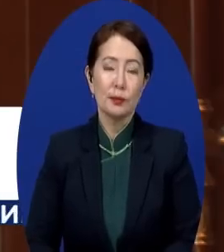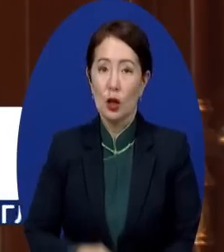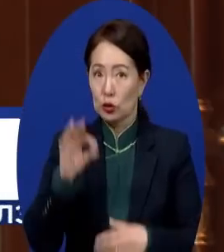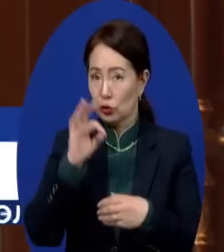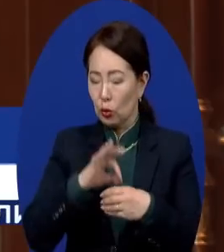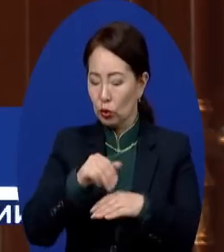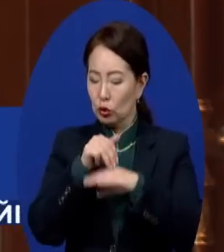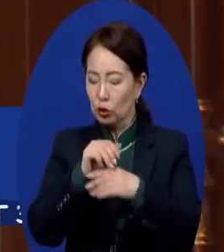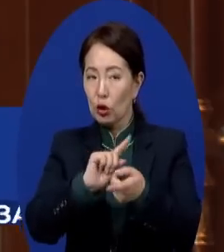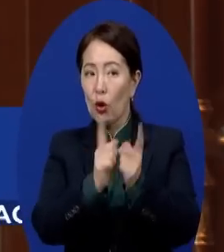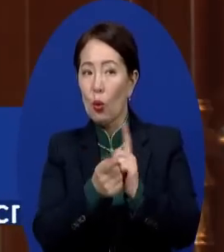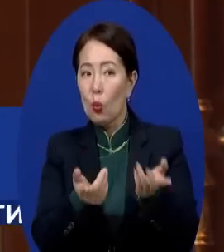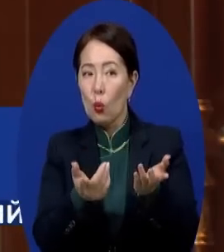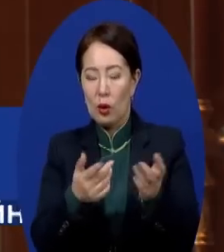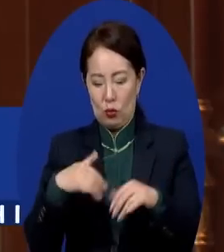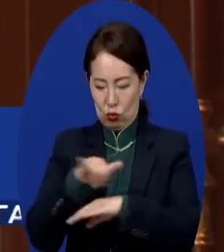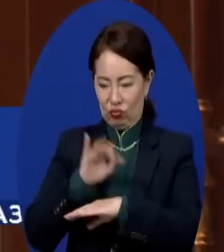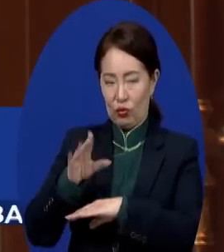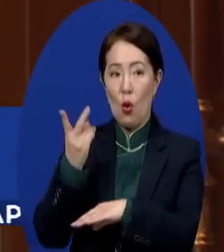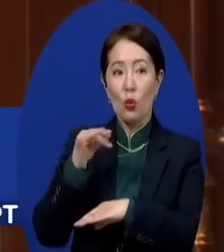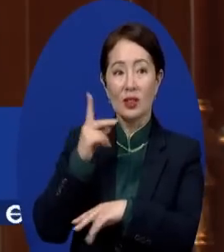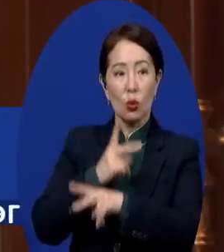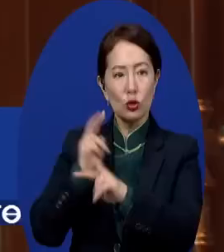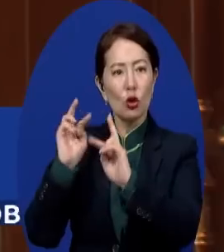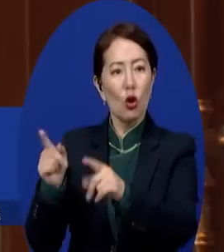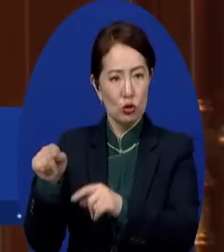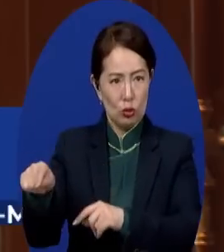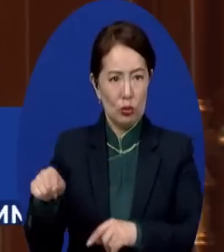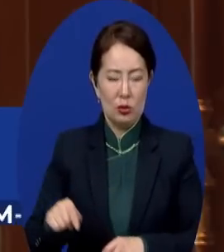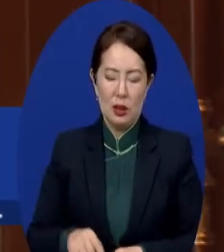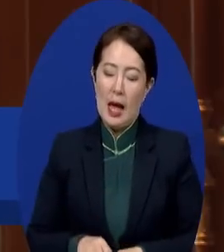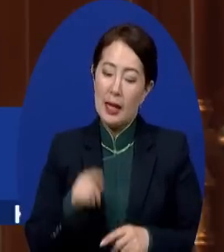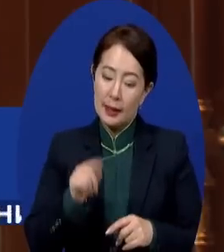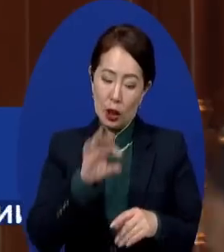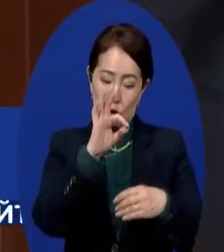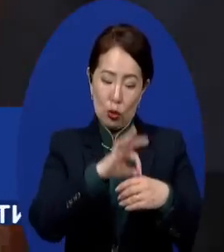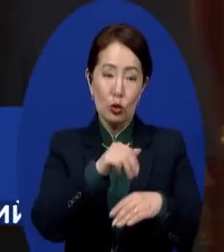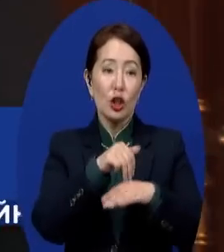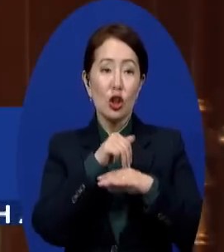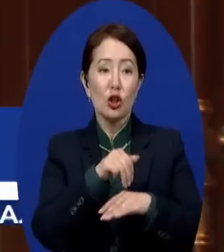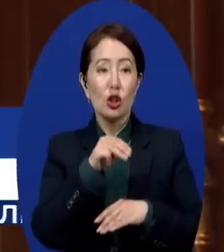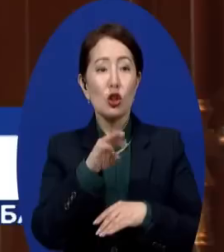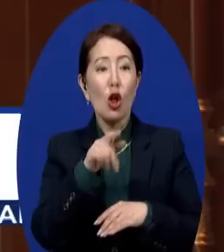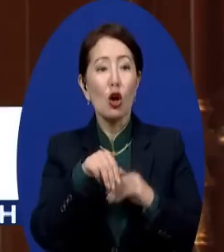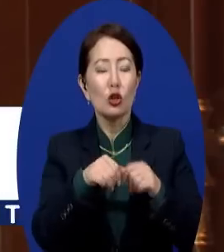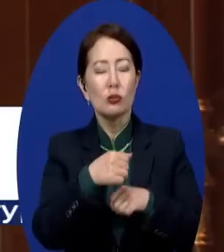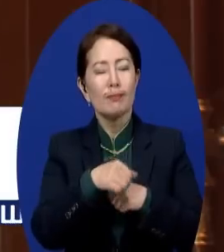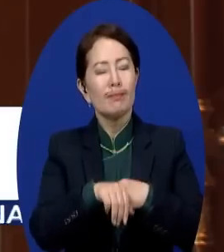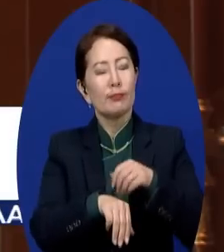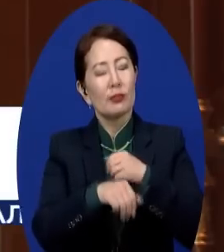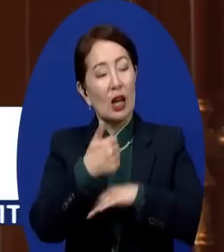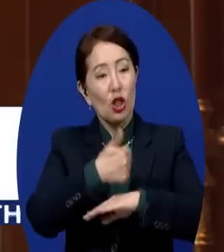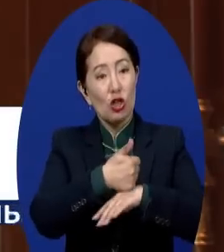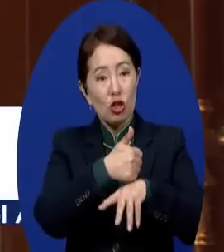Сонгуулийн тогтолцоог өөрчлөн гэдэг нь улс орнуудын хувьд үндсэн хуульд өөрчлөлт оруулах шаардлага үүсч байдаг. Тэгэхээр сонгуулийн тогтолцоонд өөрчлөлт оруулах гэдэг нь хөнгөн